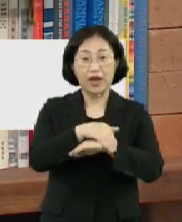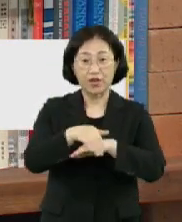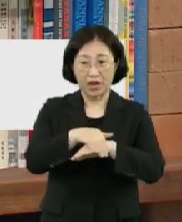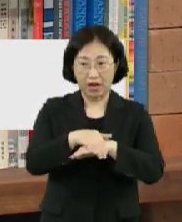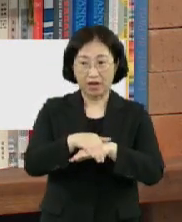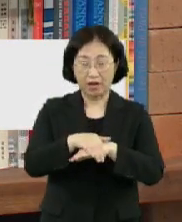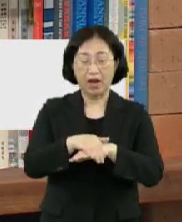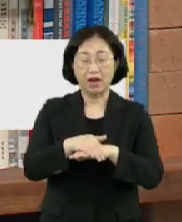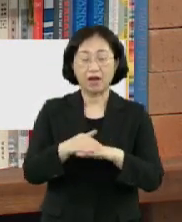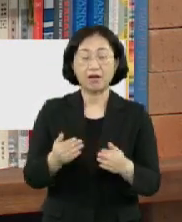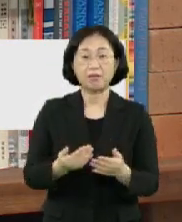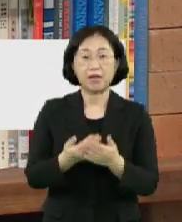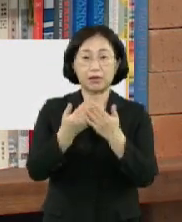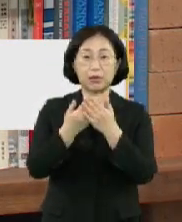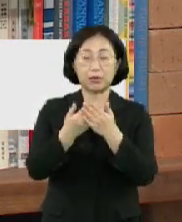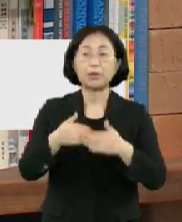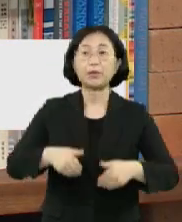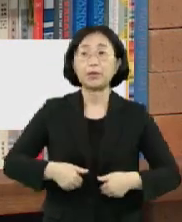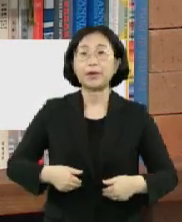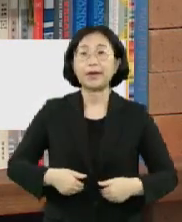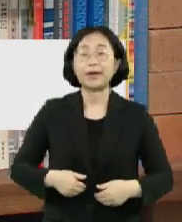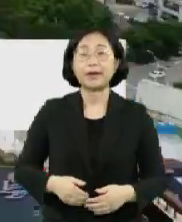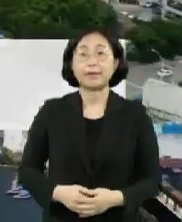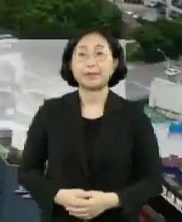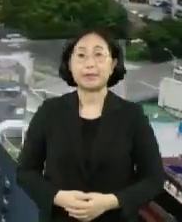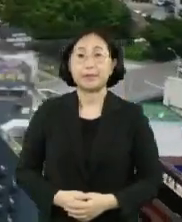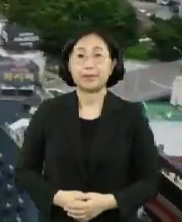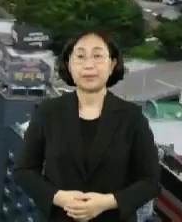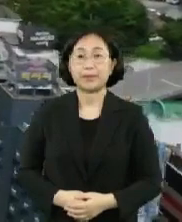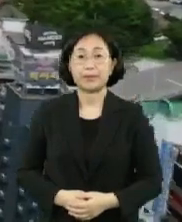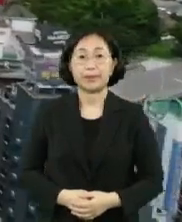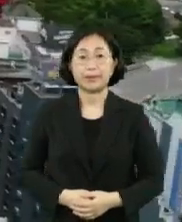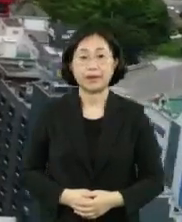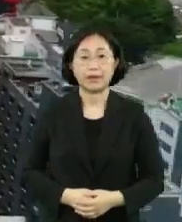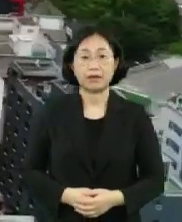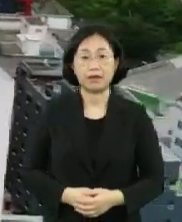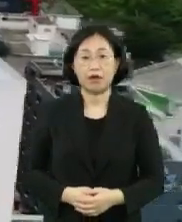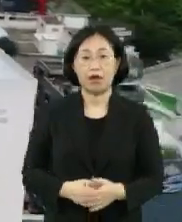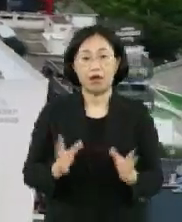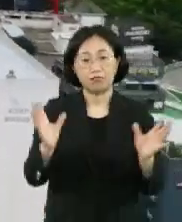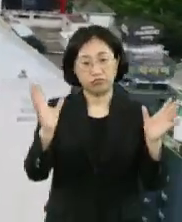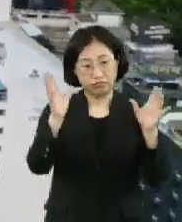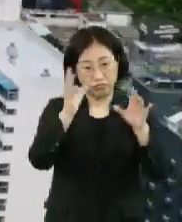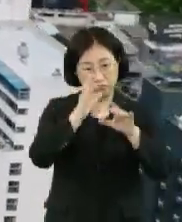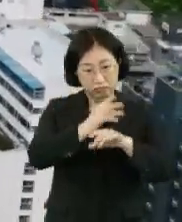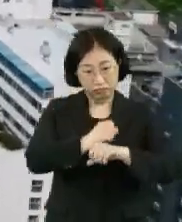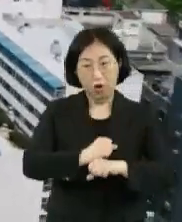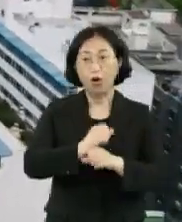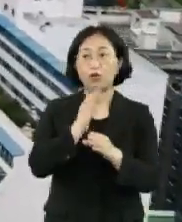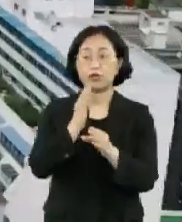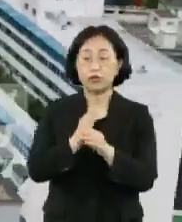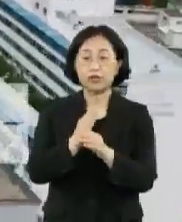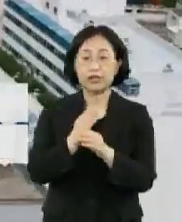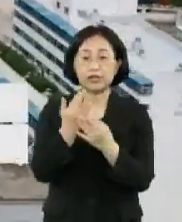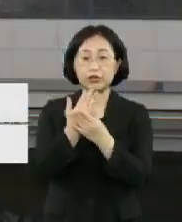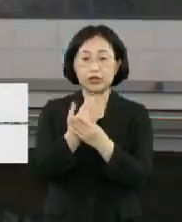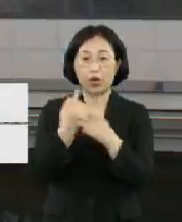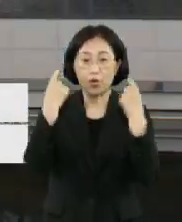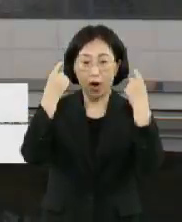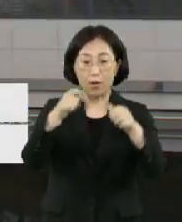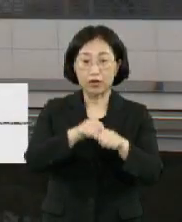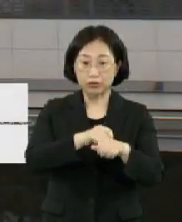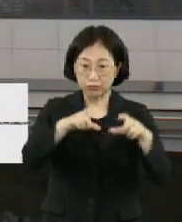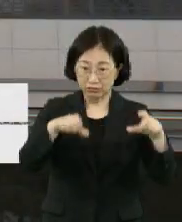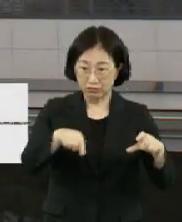마련이 대전시 차원에서 필요할 것으로 생각됩니다. 시안부 인생처럼 연명하고 있는 대전 유성 관광